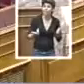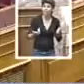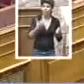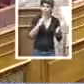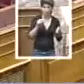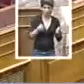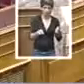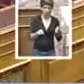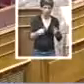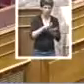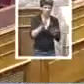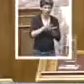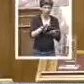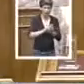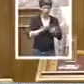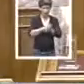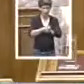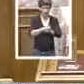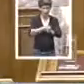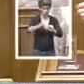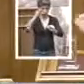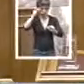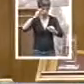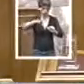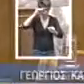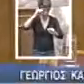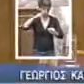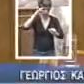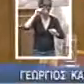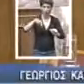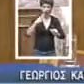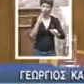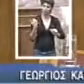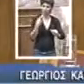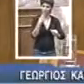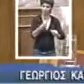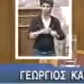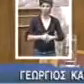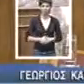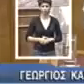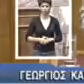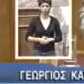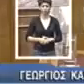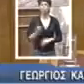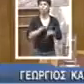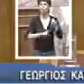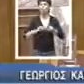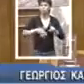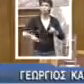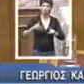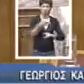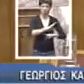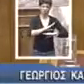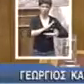δίνουμε αυτή την τυποποιημένη μάθηση για την οποία σας έλεγα πριν. Ποιο παιδί θα πάει να υπηρετήσει την